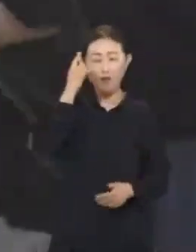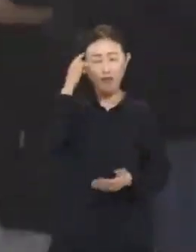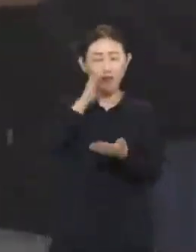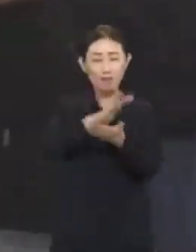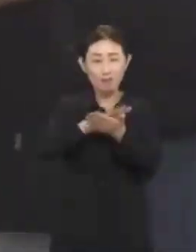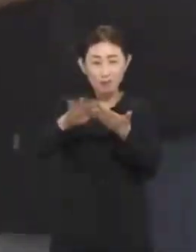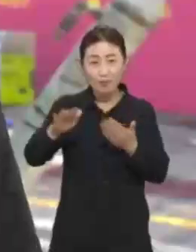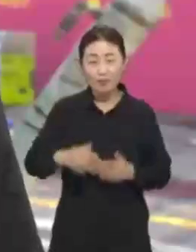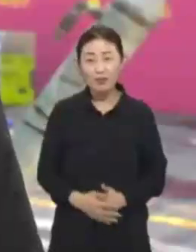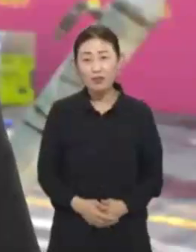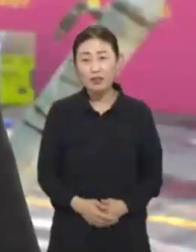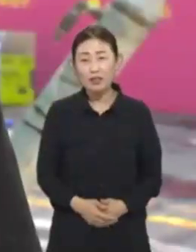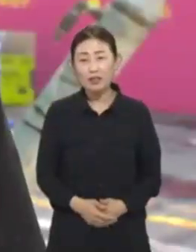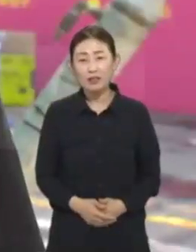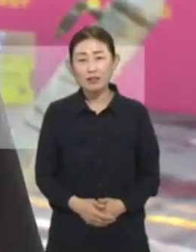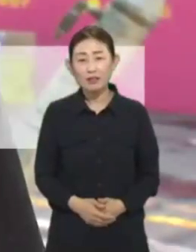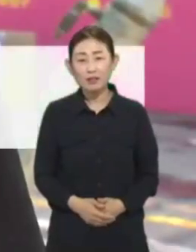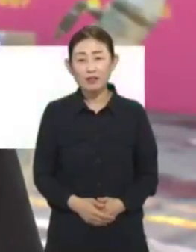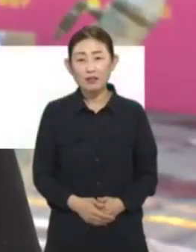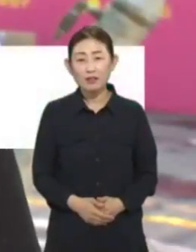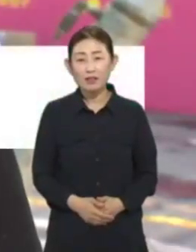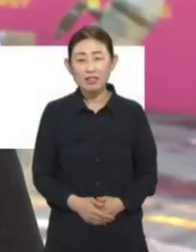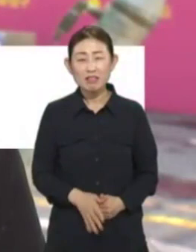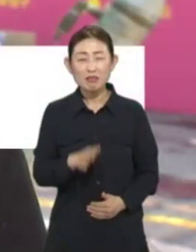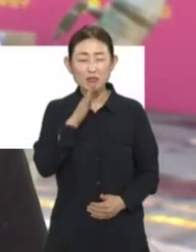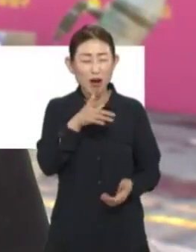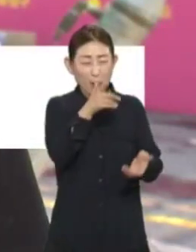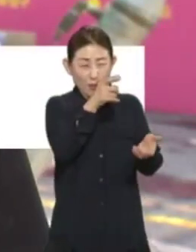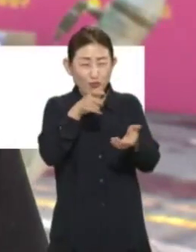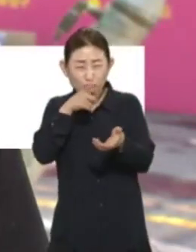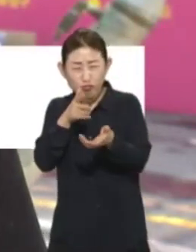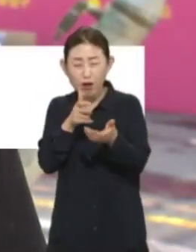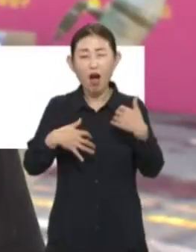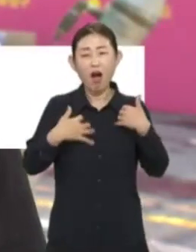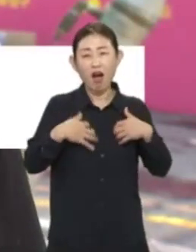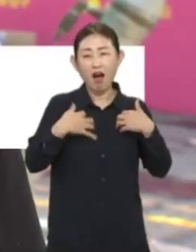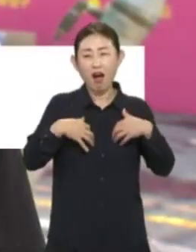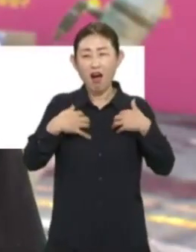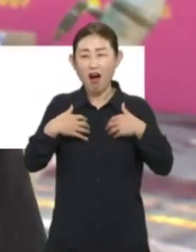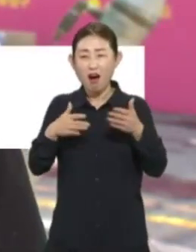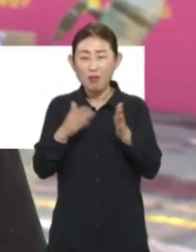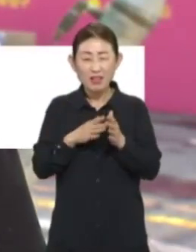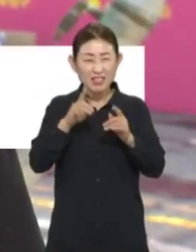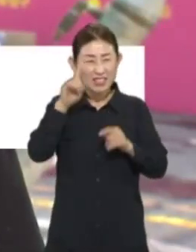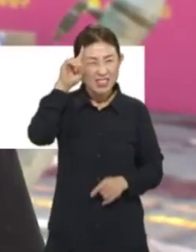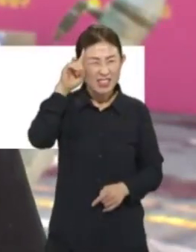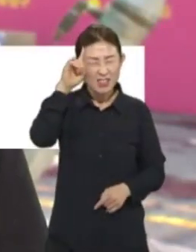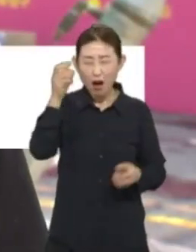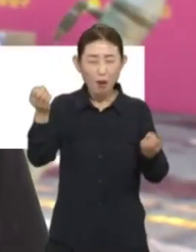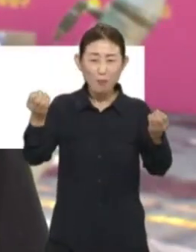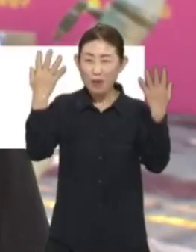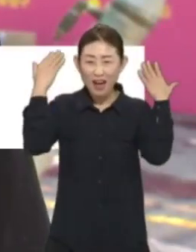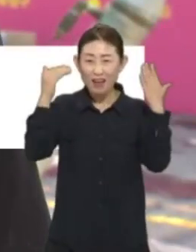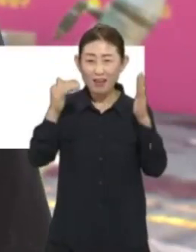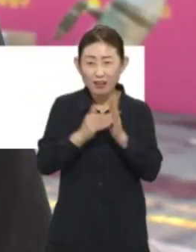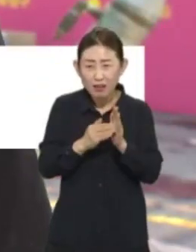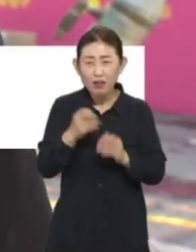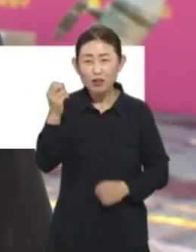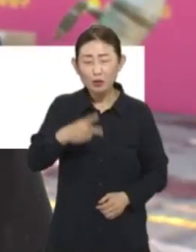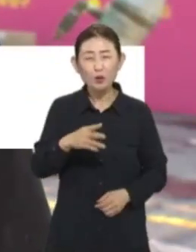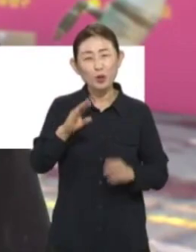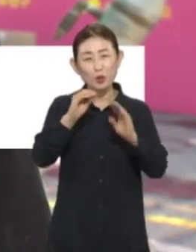없습니다. Enjoyment and to release the stress of the studies. So I enjoyed a lot and definitely I